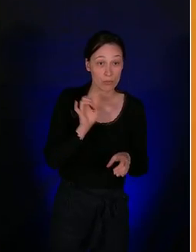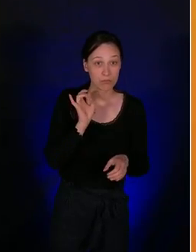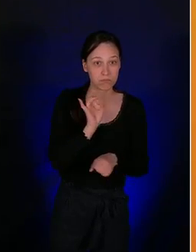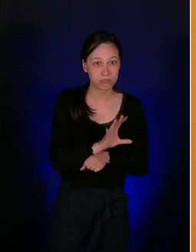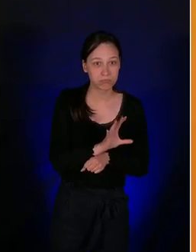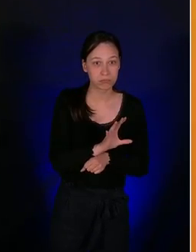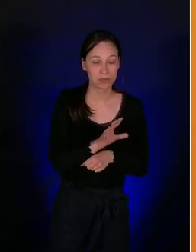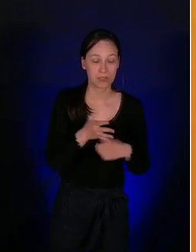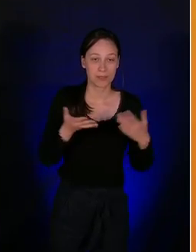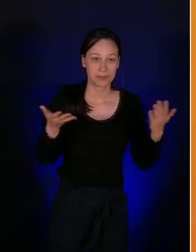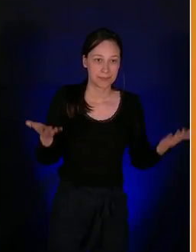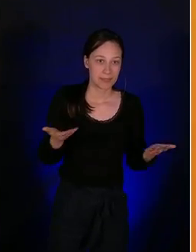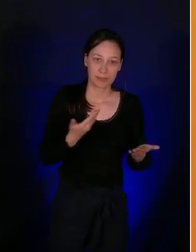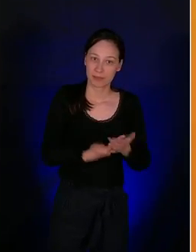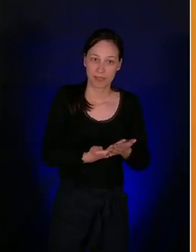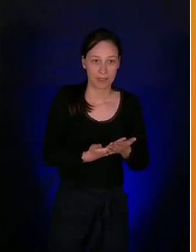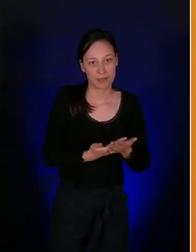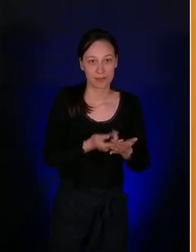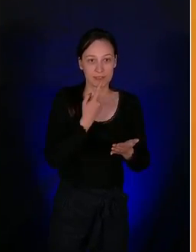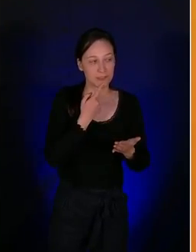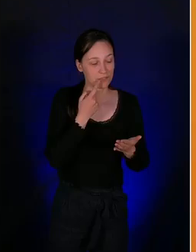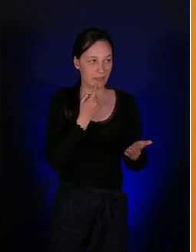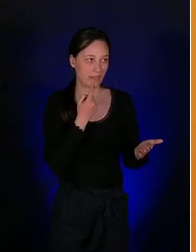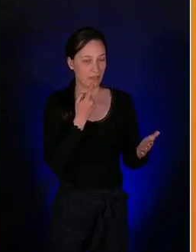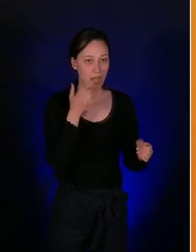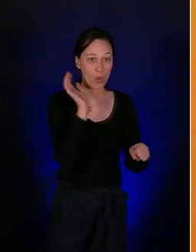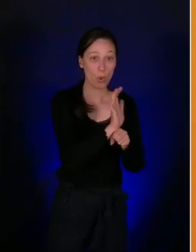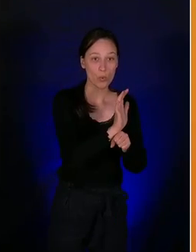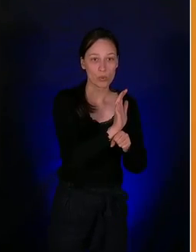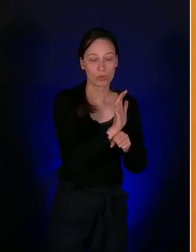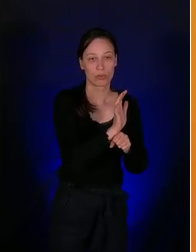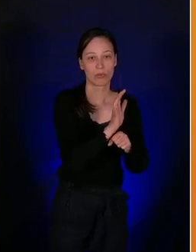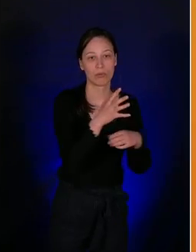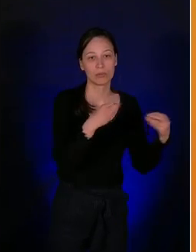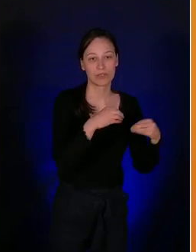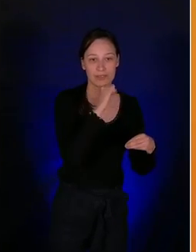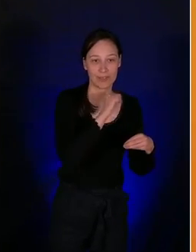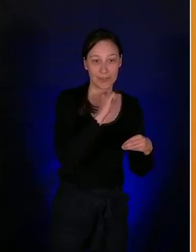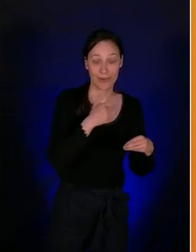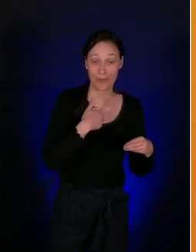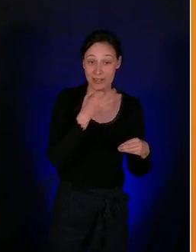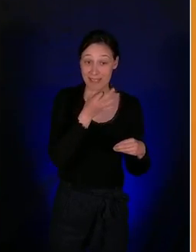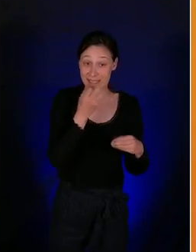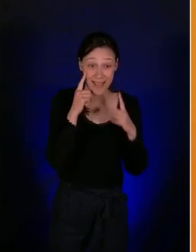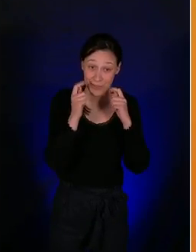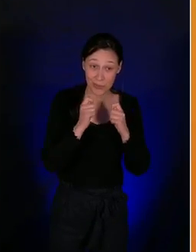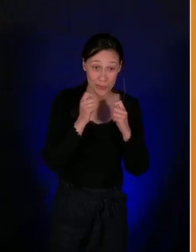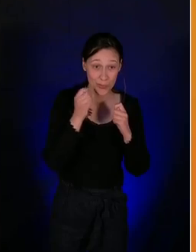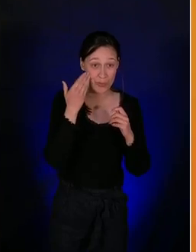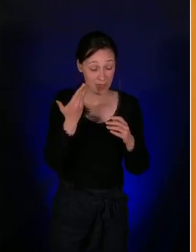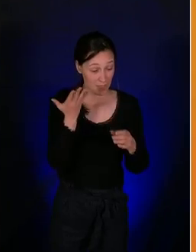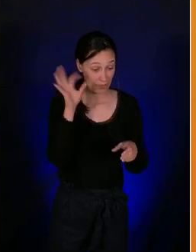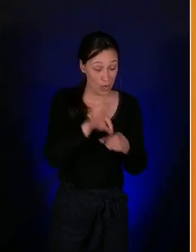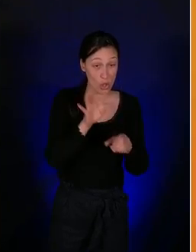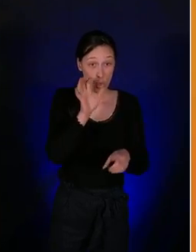sortante, je vous informe d'une chose. Vous avez voté contre vous-même et contre votre propre activité dans vos